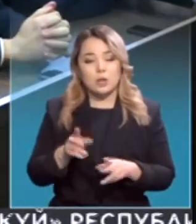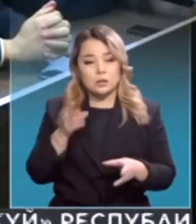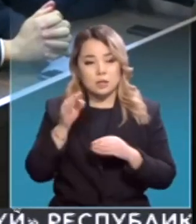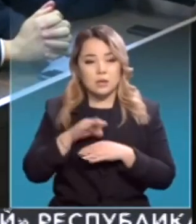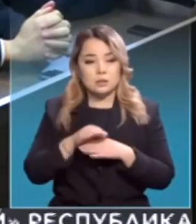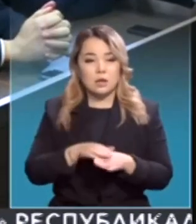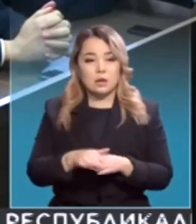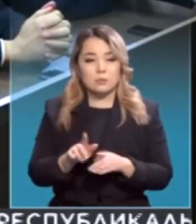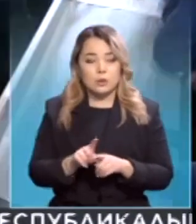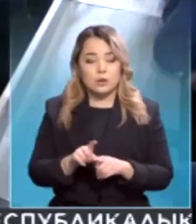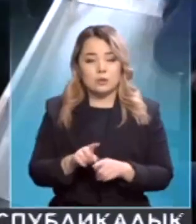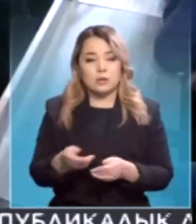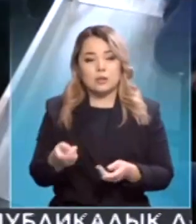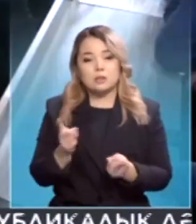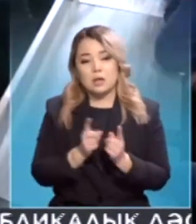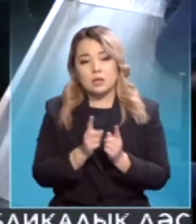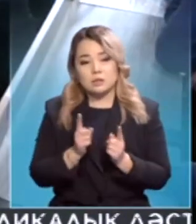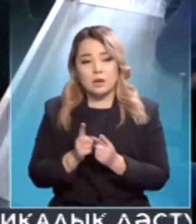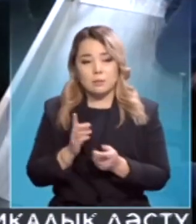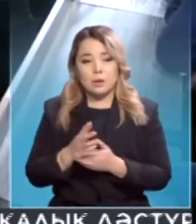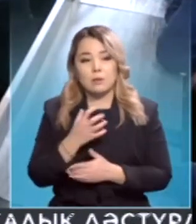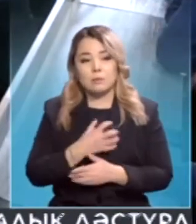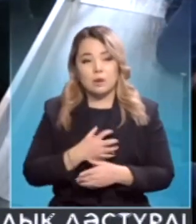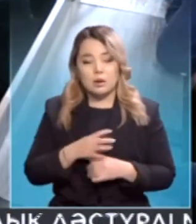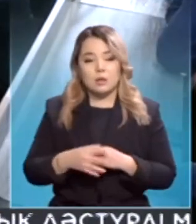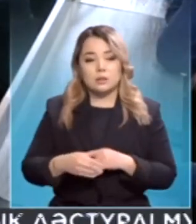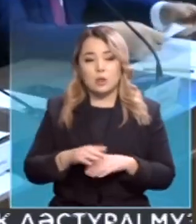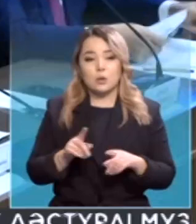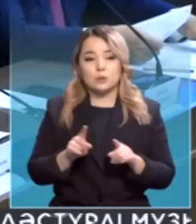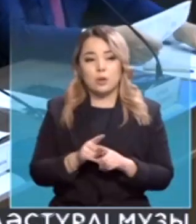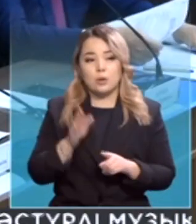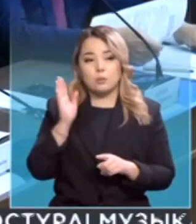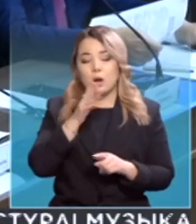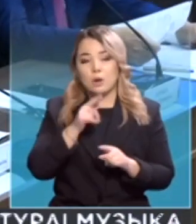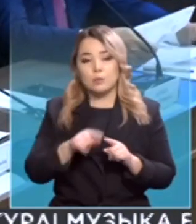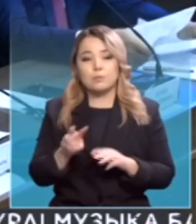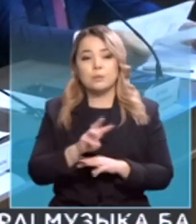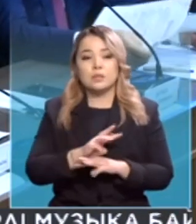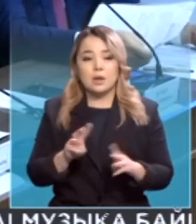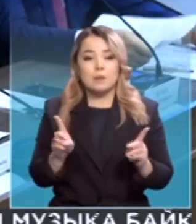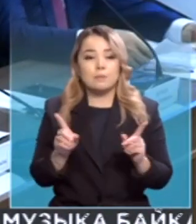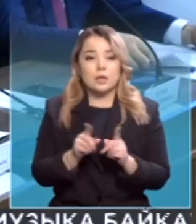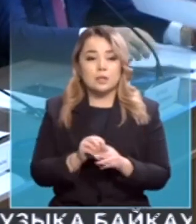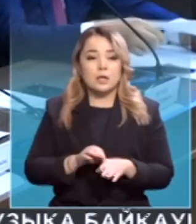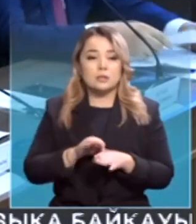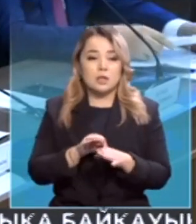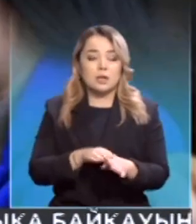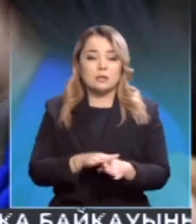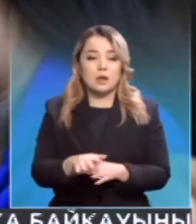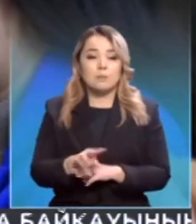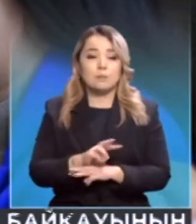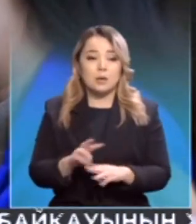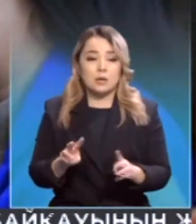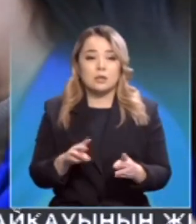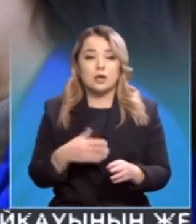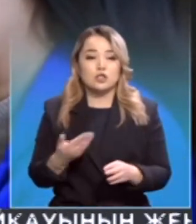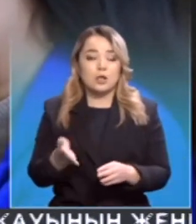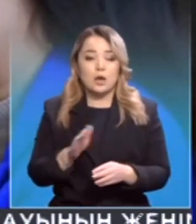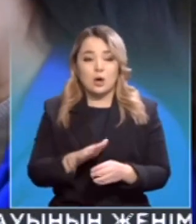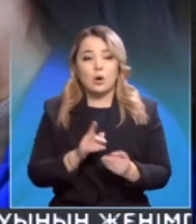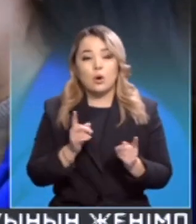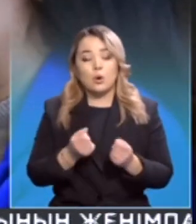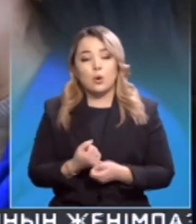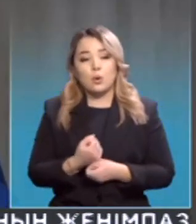оқытушы ғалымдармен кездесті. Аймақ үшін маңызды білім ошағына алдағы уақытта министрлікпен бірлесіп, жергілікті әкімдік те жан-жақты